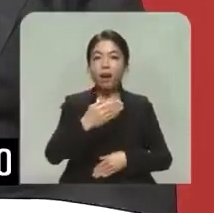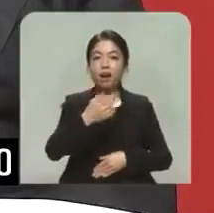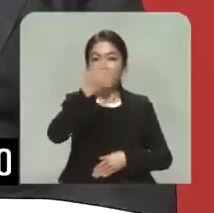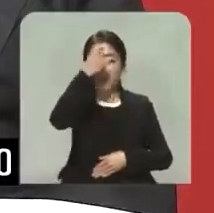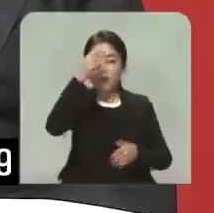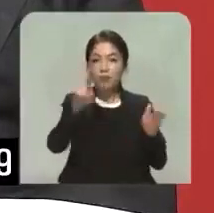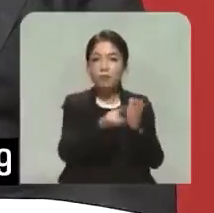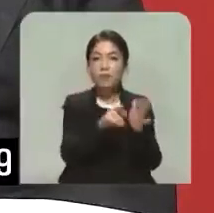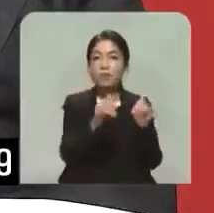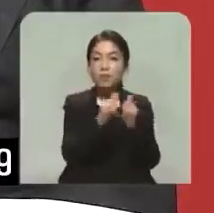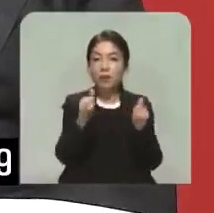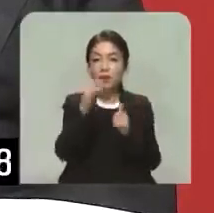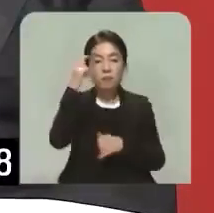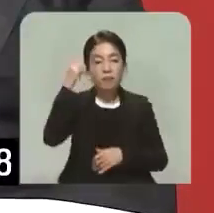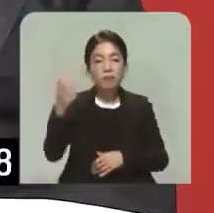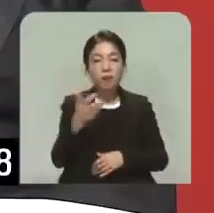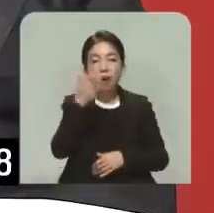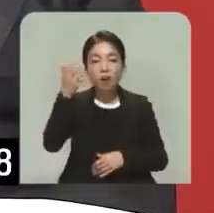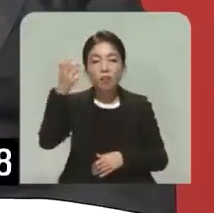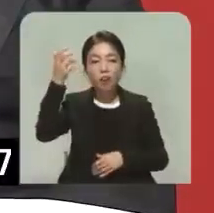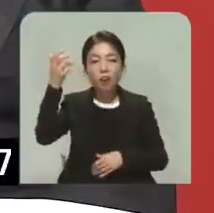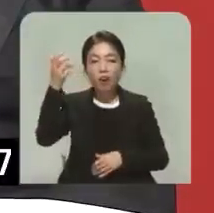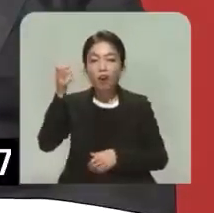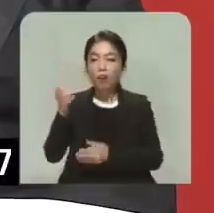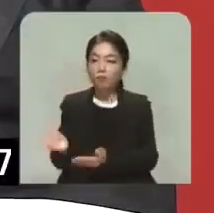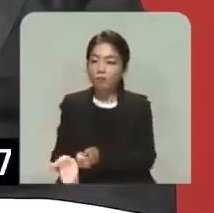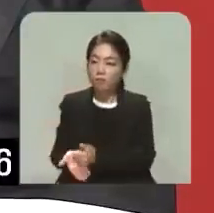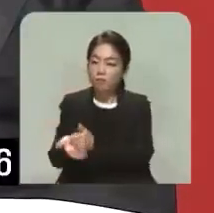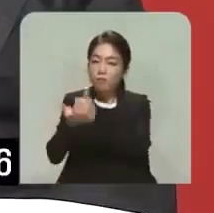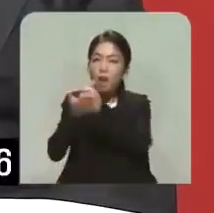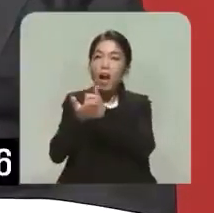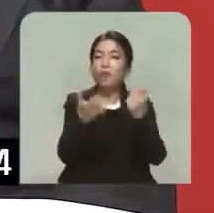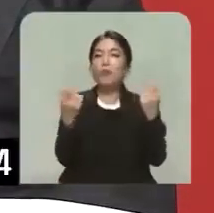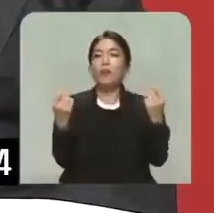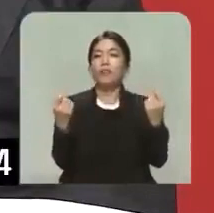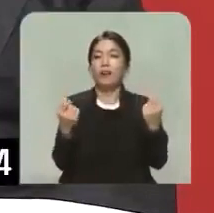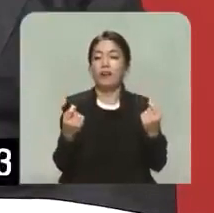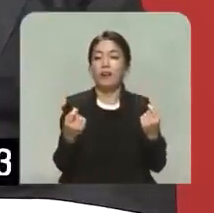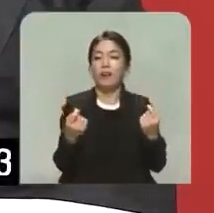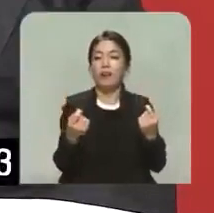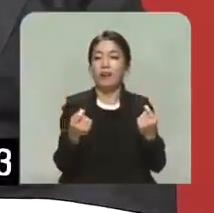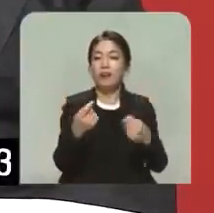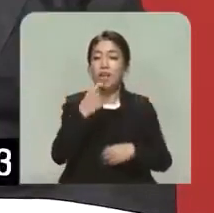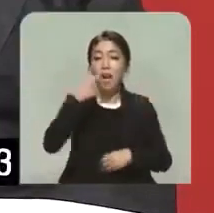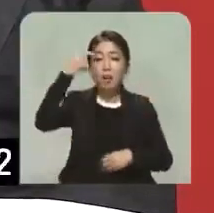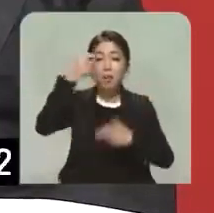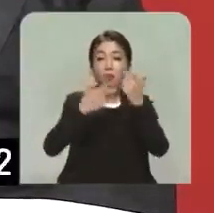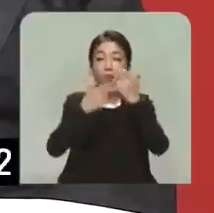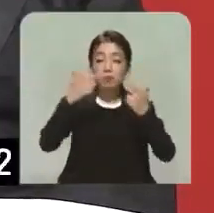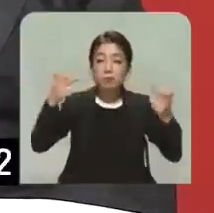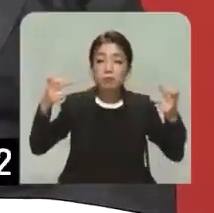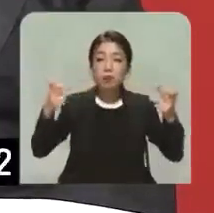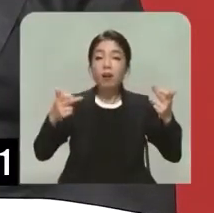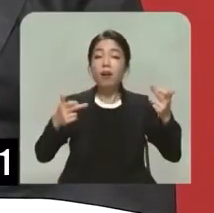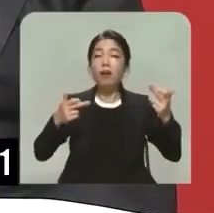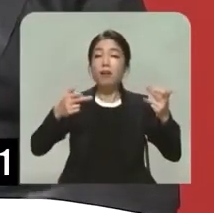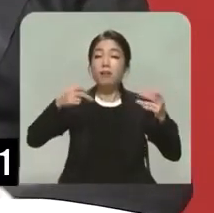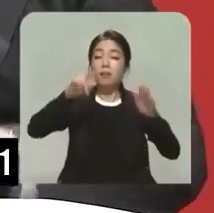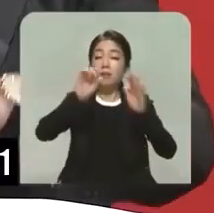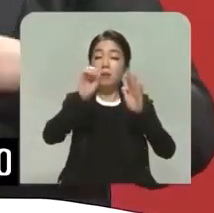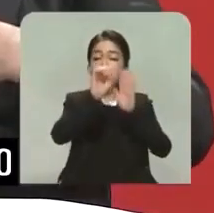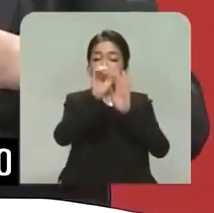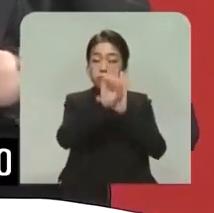성령을 받들거나 무당한테 성령을 받들거나 똑같다. 백두산이 정월 초하루에 영하 수십 도가